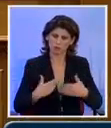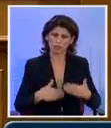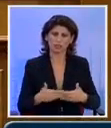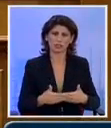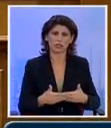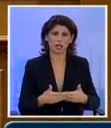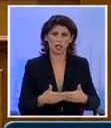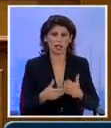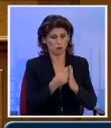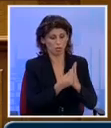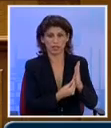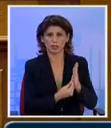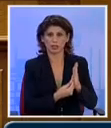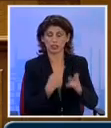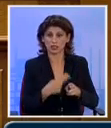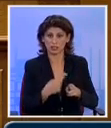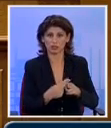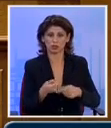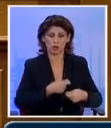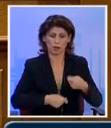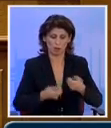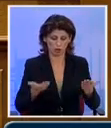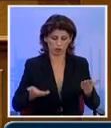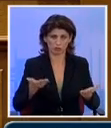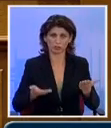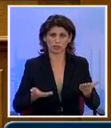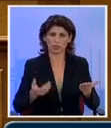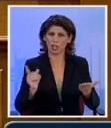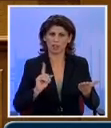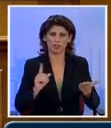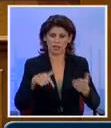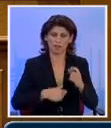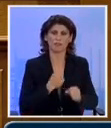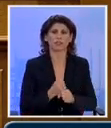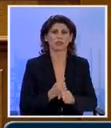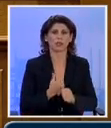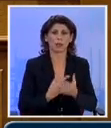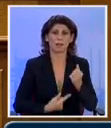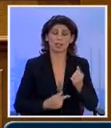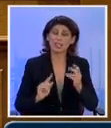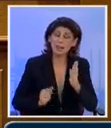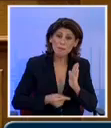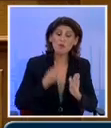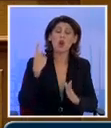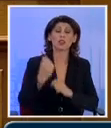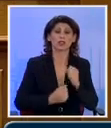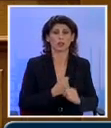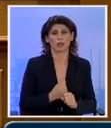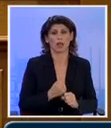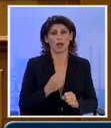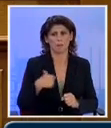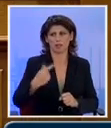από δείκτες. Αλλά κυρίως το γεγονός ότι το εμπορικό μας ισοζύγιο δεν είναι φέτος ελλειμματικό για πρώτη χρονιά εδώ και